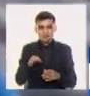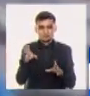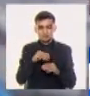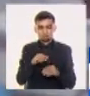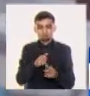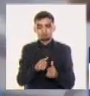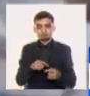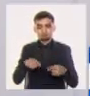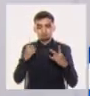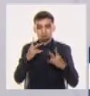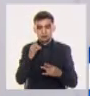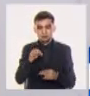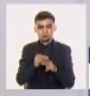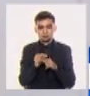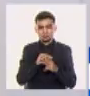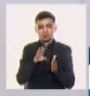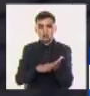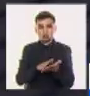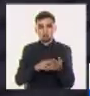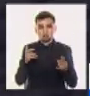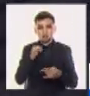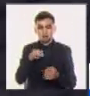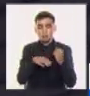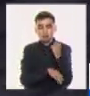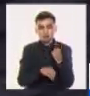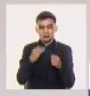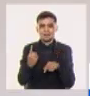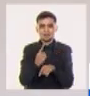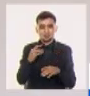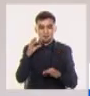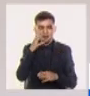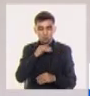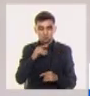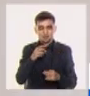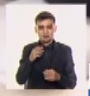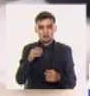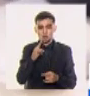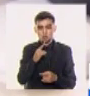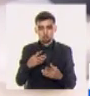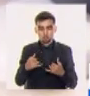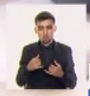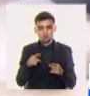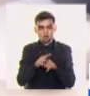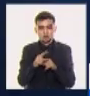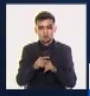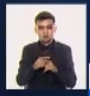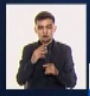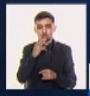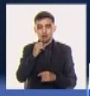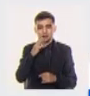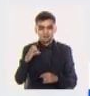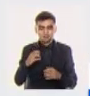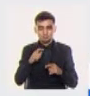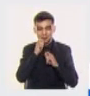результат, требуется продолжать лечение. Это последняя и единственная возможность подарить ребенку шанс на полноценную жизнь, говорят родители. К